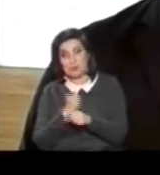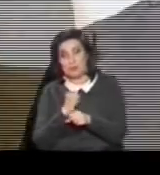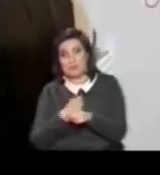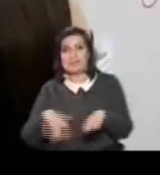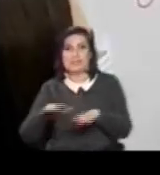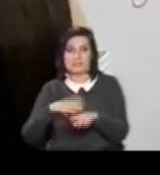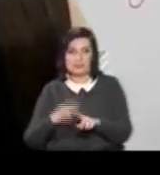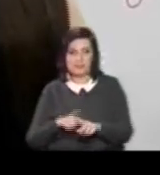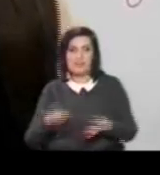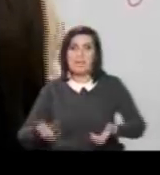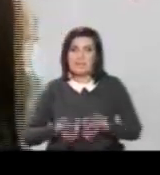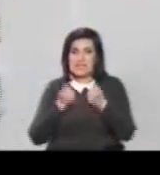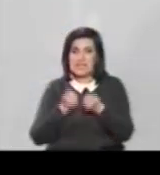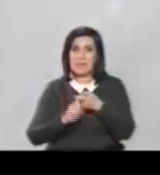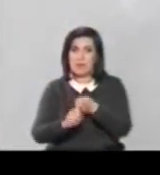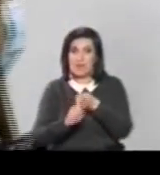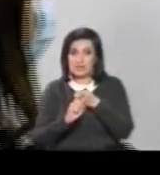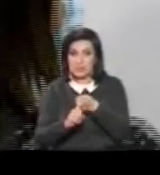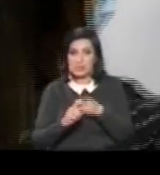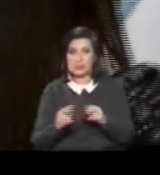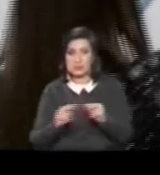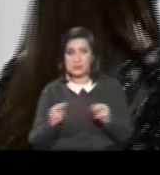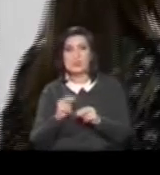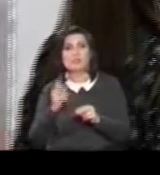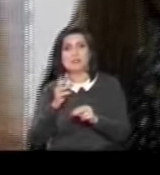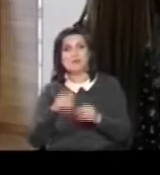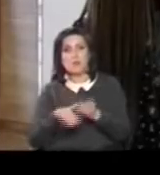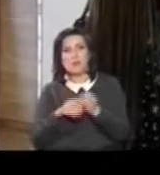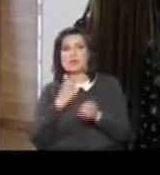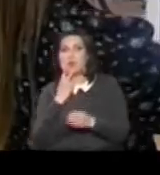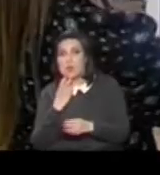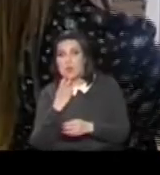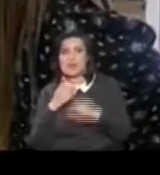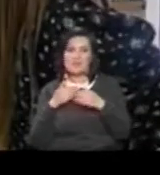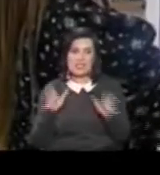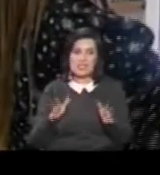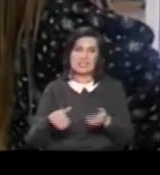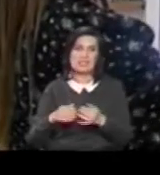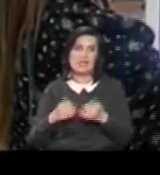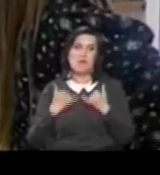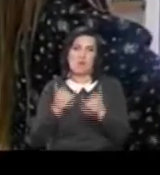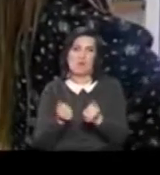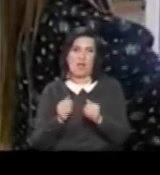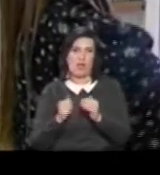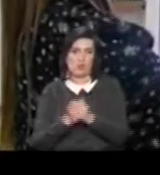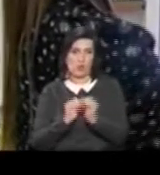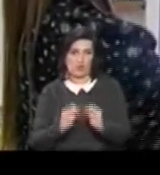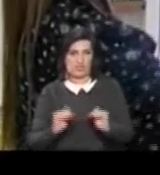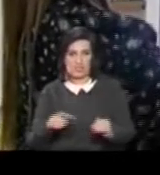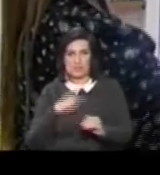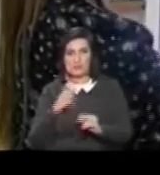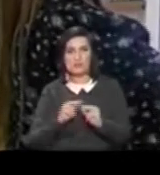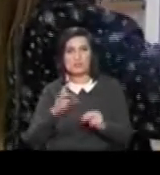працювати над цим. Підтримувати контакт з учнями допомагають гумор, відкритість та повага до дітей, розповіла вчителька англійської Анна Кошель.